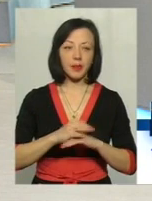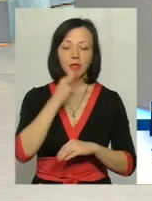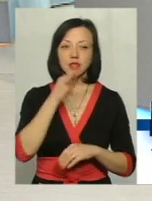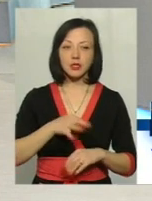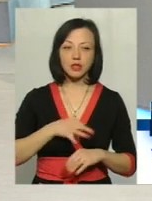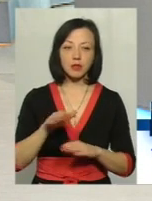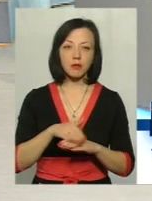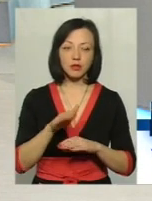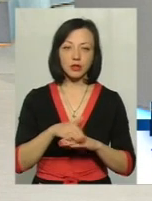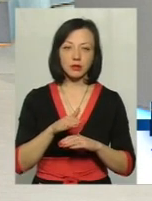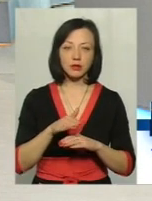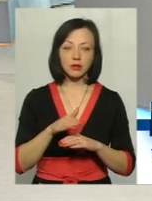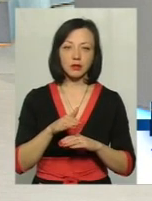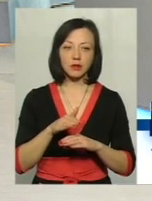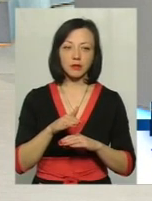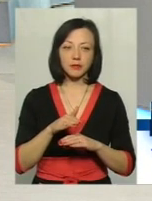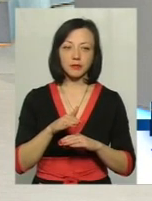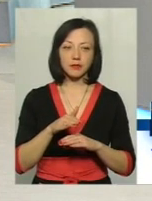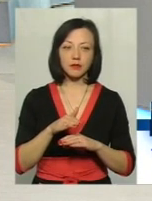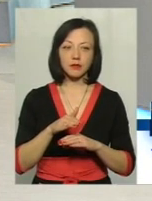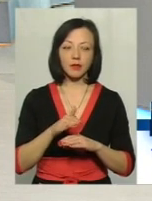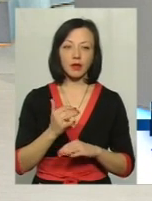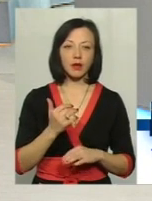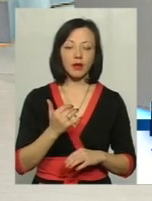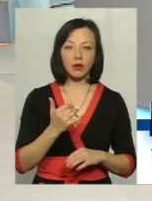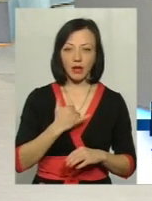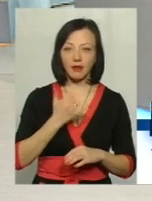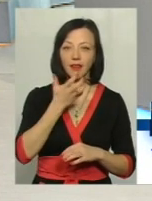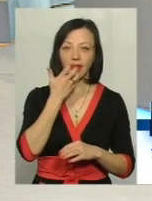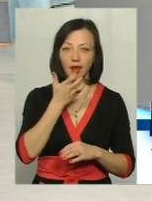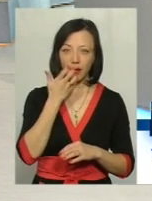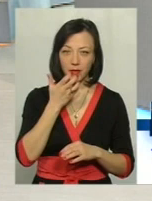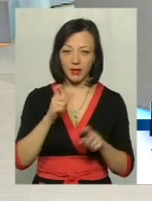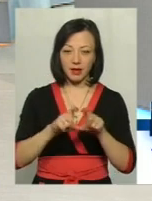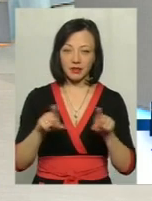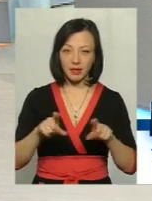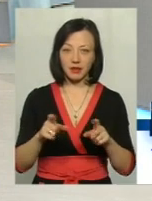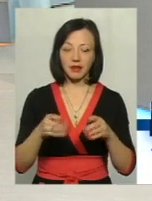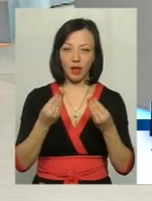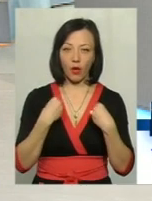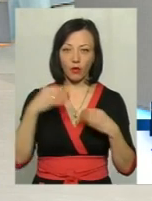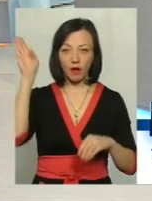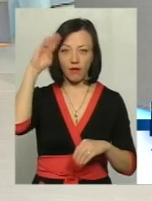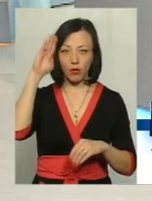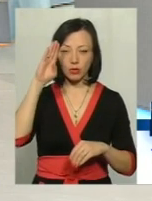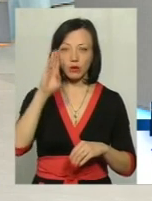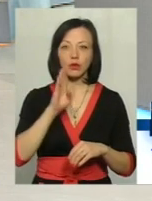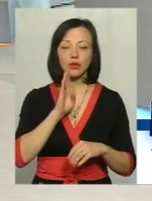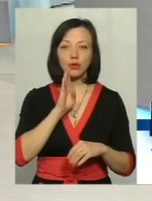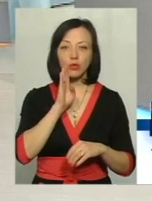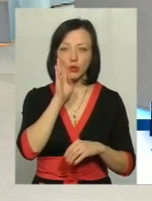Скажіть, пожалуйста, от нас теплосеть дає воду, значить, утра, от